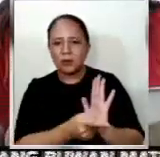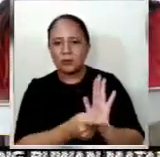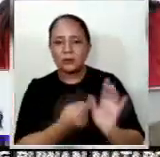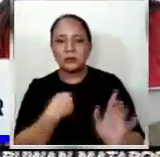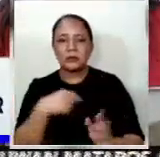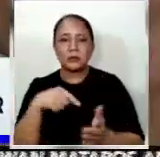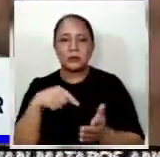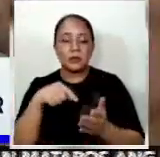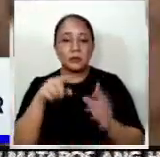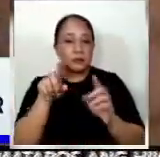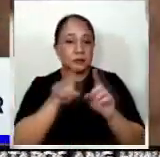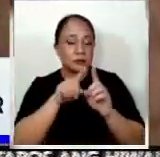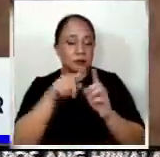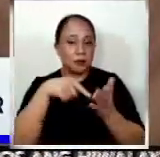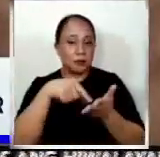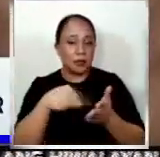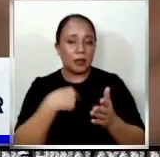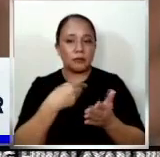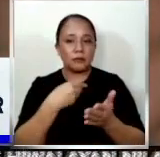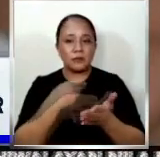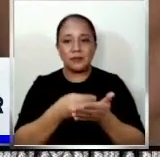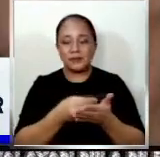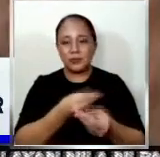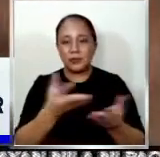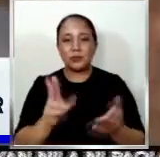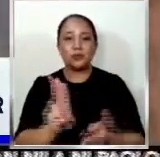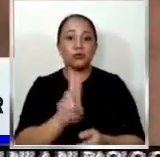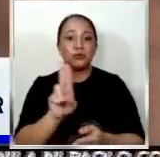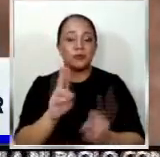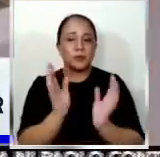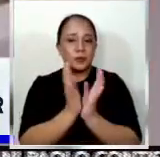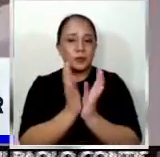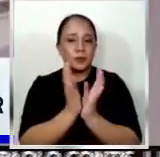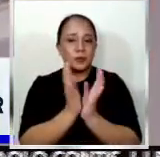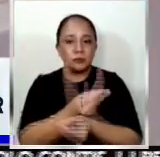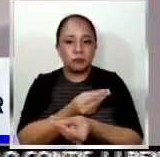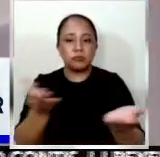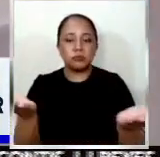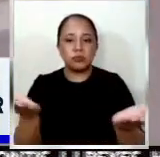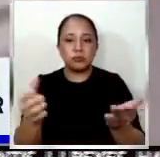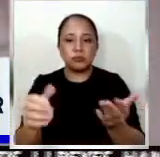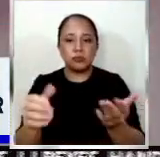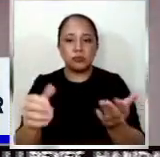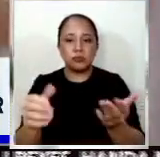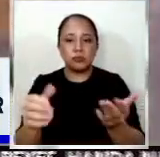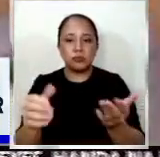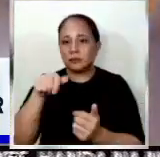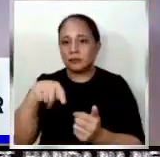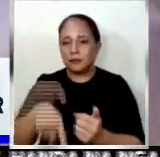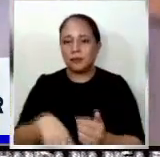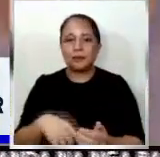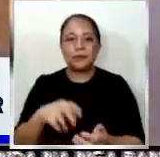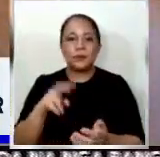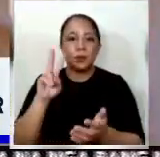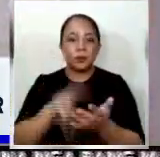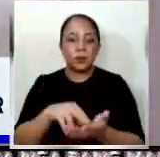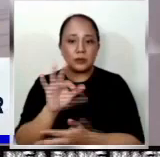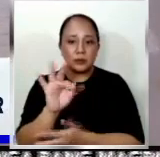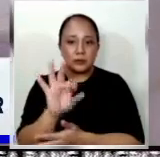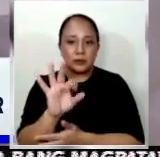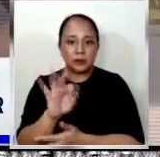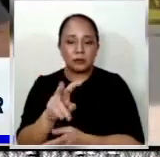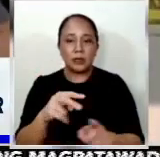financial service provider na ginamit ng DSWD para mamahagi ng ayuda. 2019, nagdeklara pang lugi itong